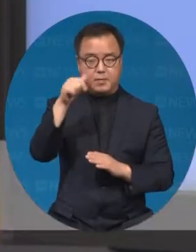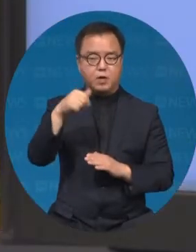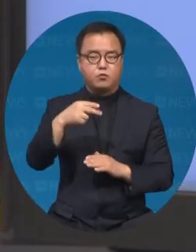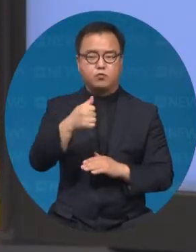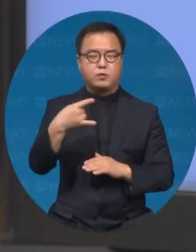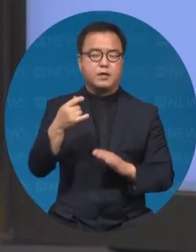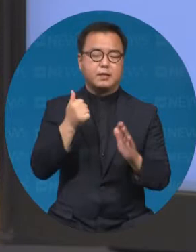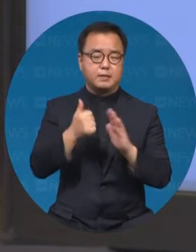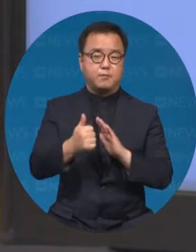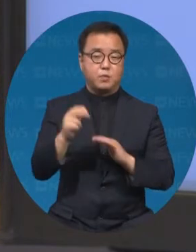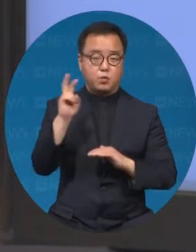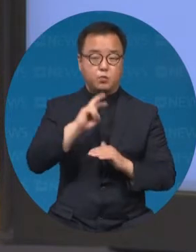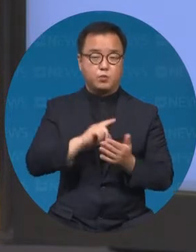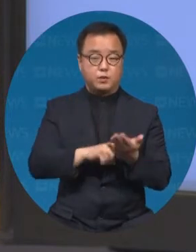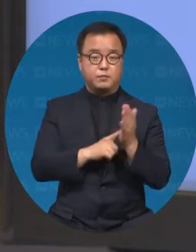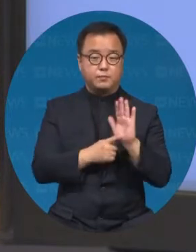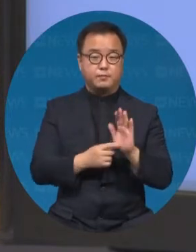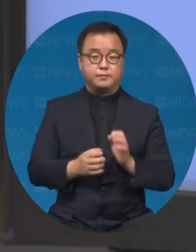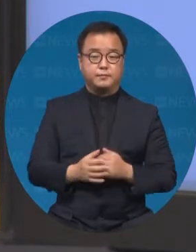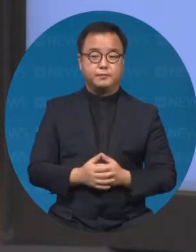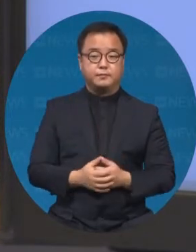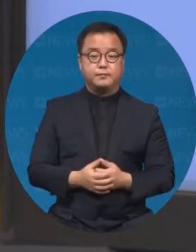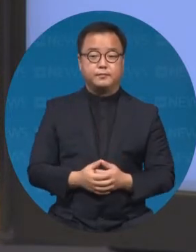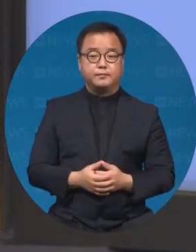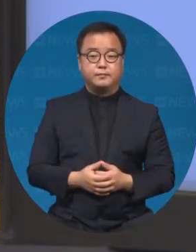뽑았습니다. 실황 영상으로 보시겠습니다.